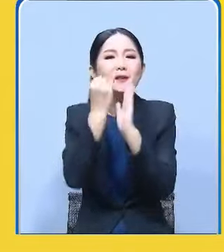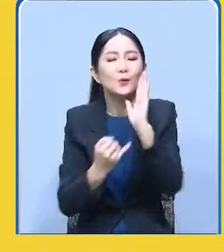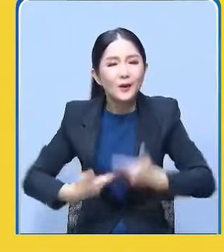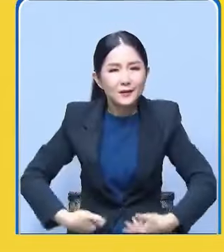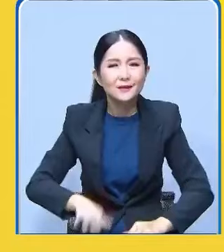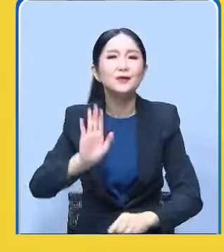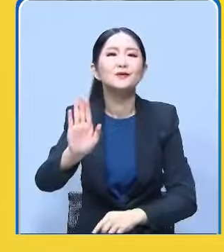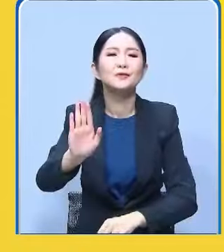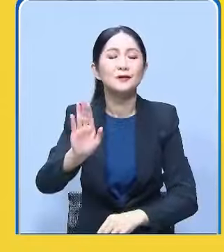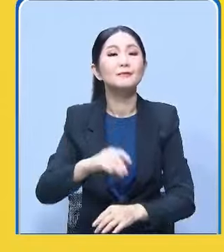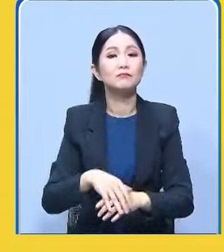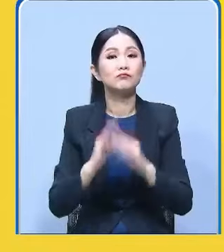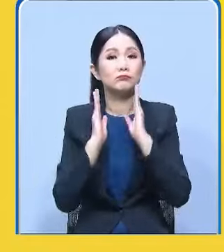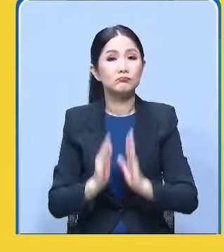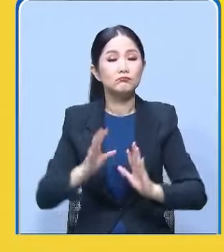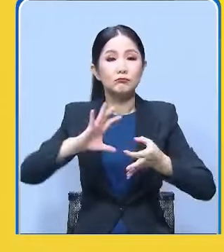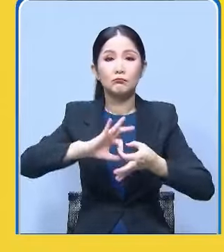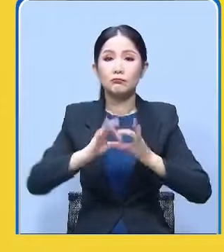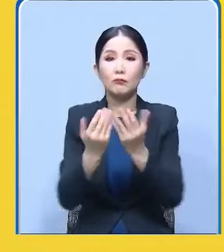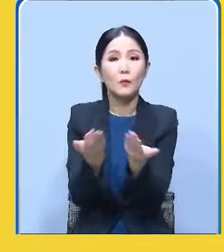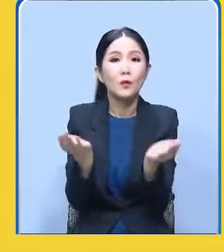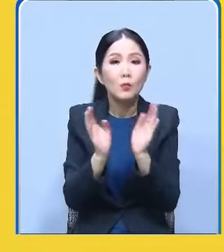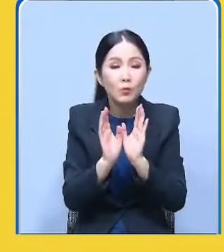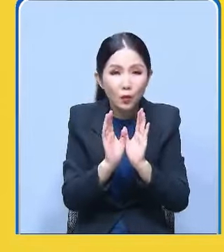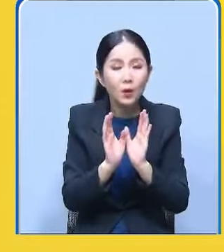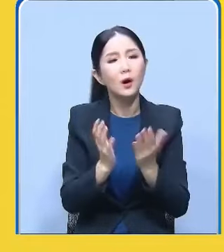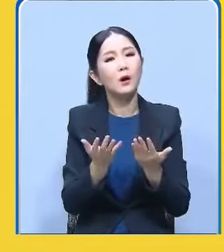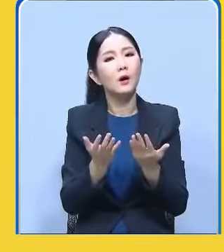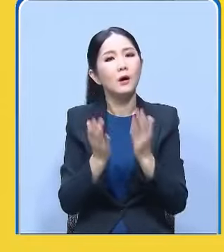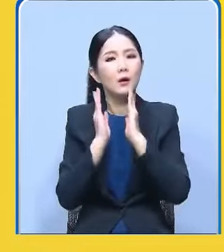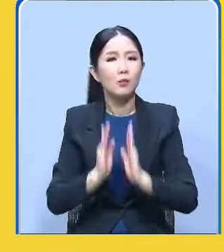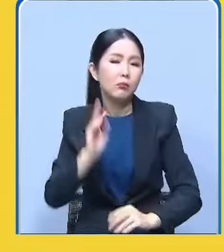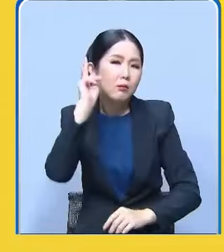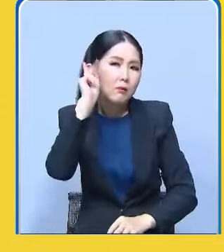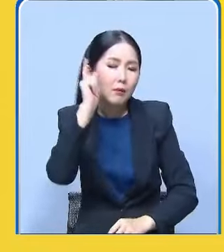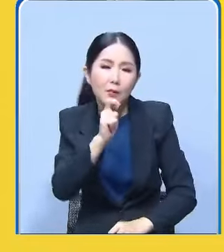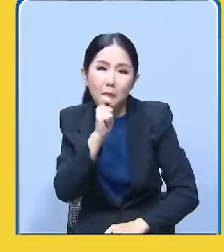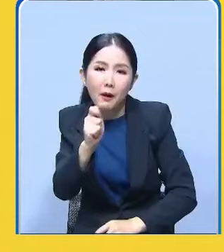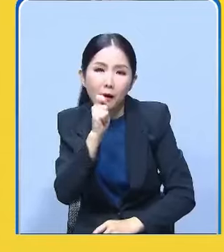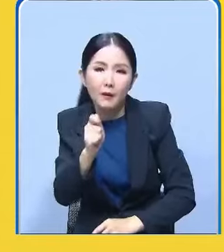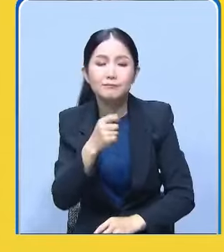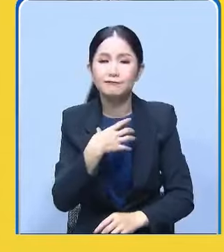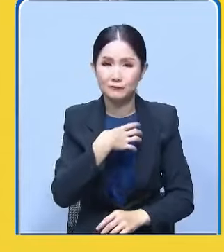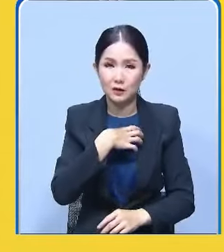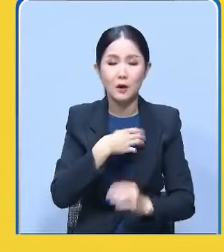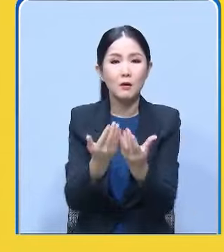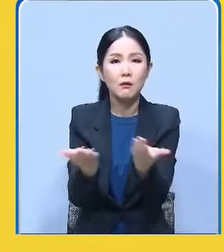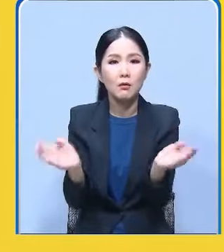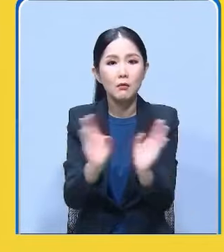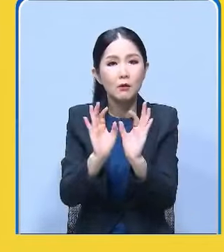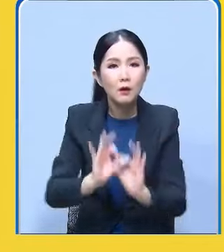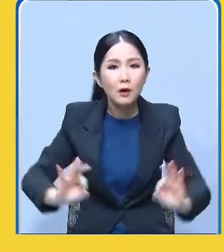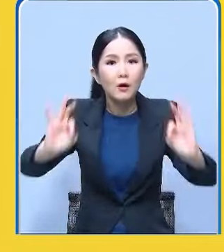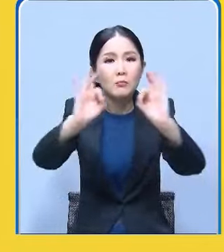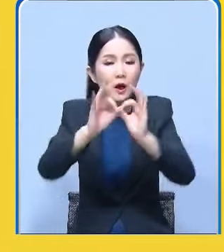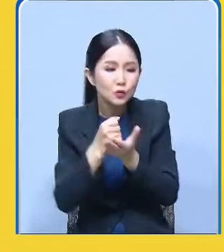อกว่าบรรดาครอบครัวเนี่ยตอนนี้เนี่ยพี่น้องสื่อมวลชนเนี่ยอยากสัมภาษณ์เพราะว่าครอบครัวเนี่ยคือส่วนสำคัญมากในการผลักดัน